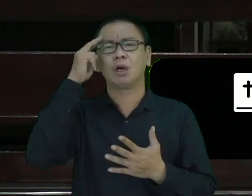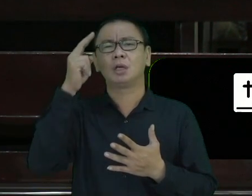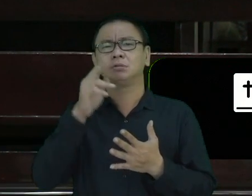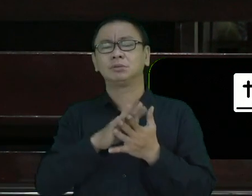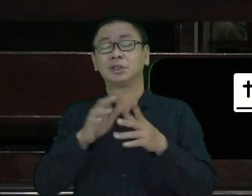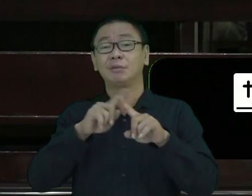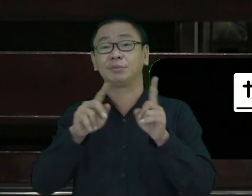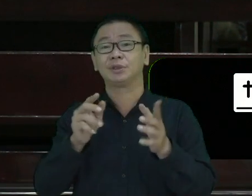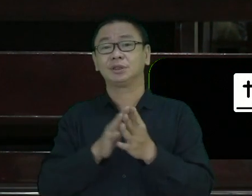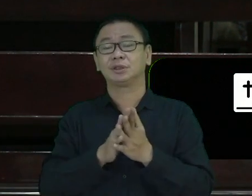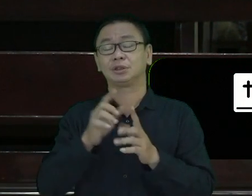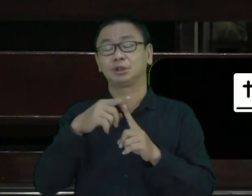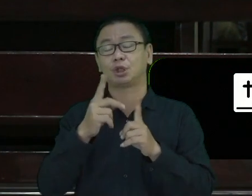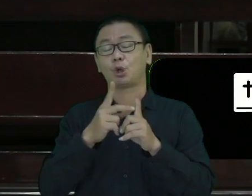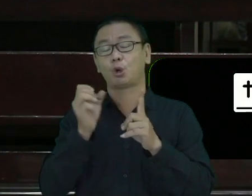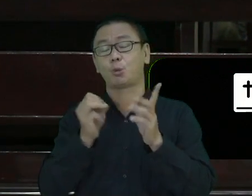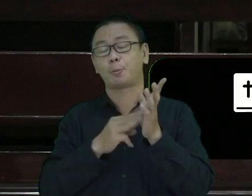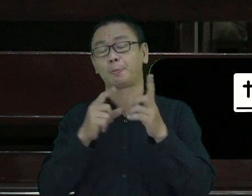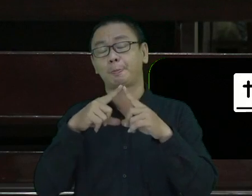Tetapi Thomas berkata kepada mereka,